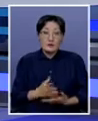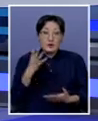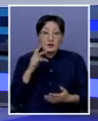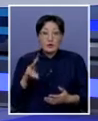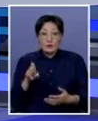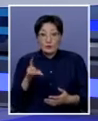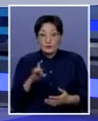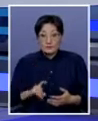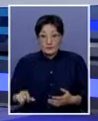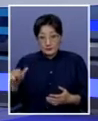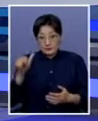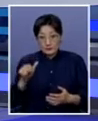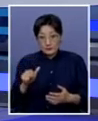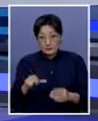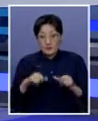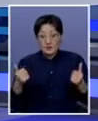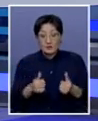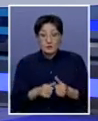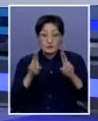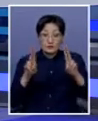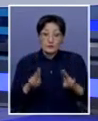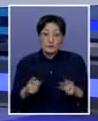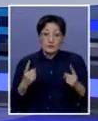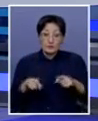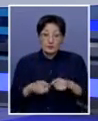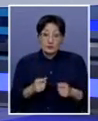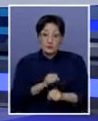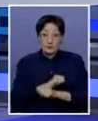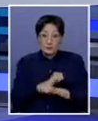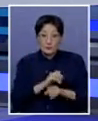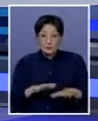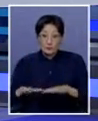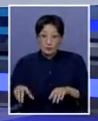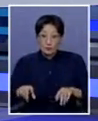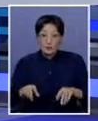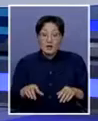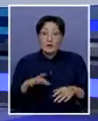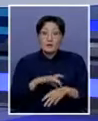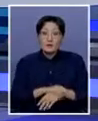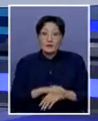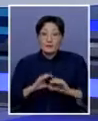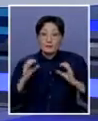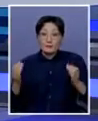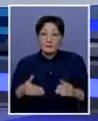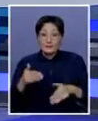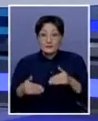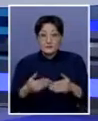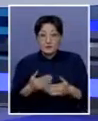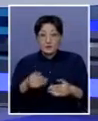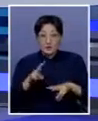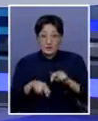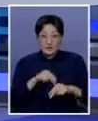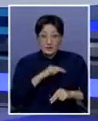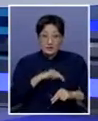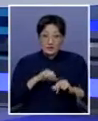Ал Наурызбай ауданында карантин талаптарын өрескел бұзған демалыс орны әшкереленді. Бассейн сыртында құрылыш жұмыстары жүріп